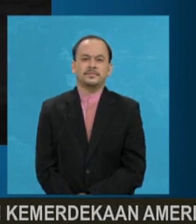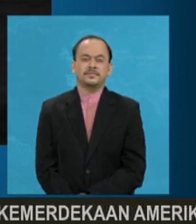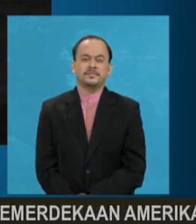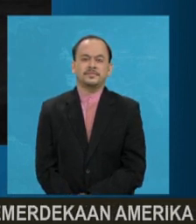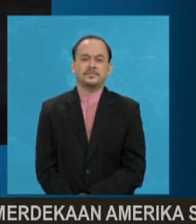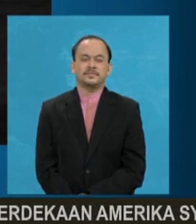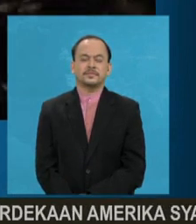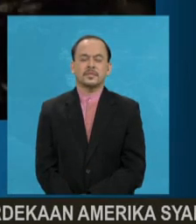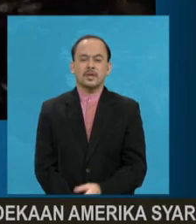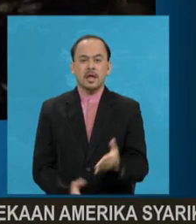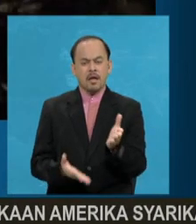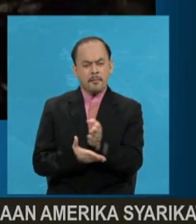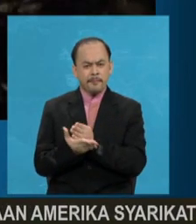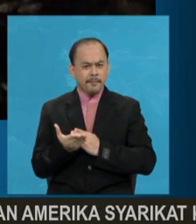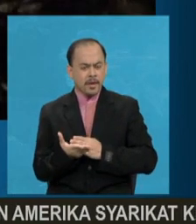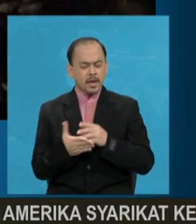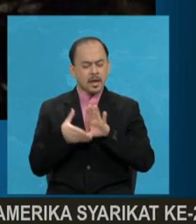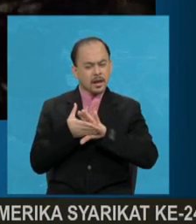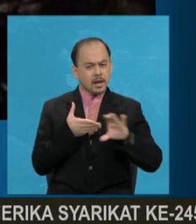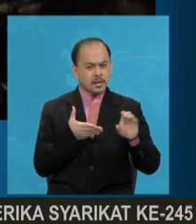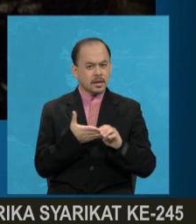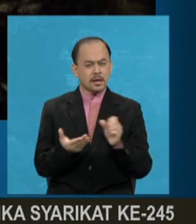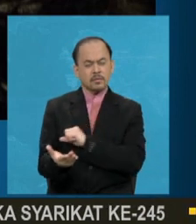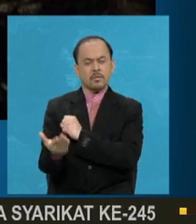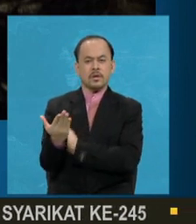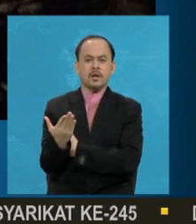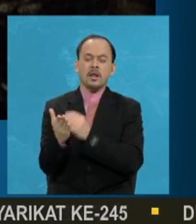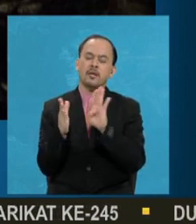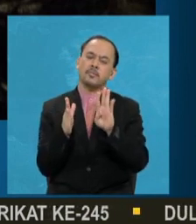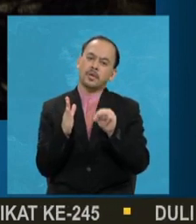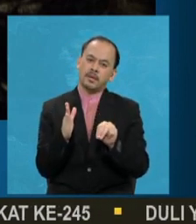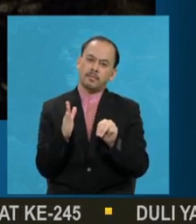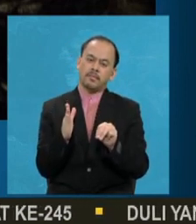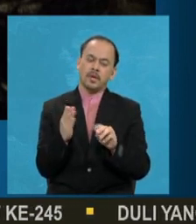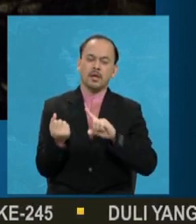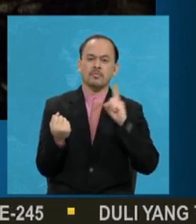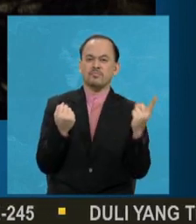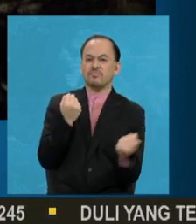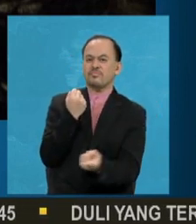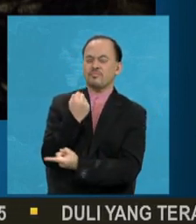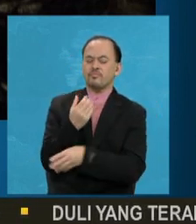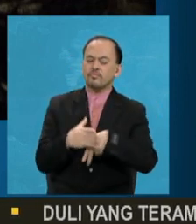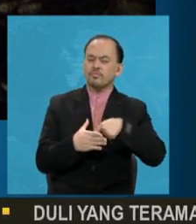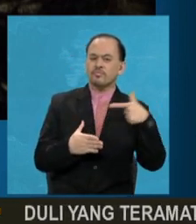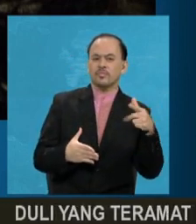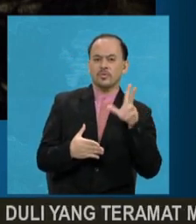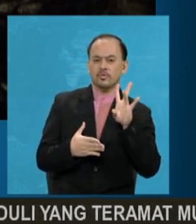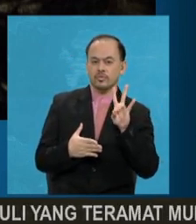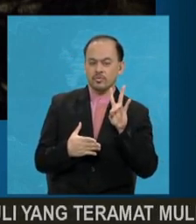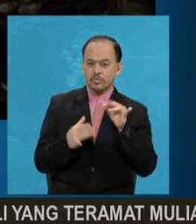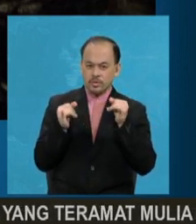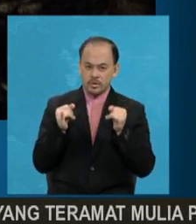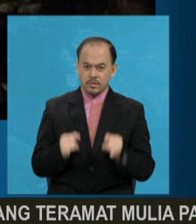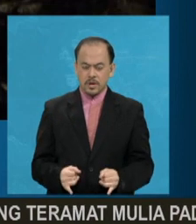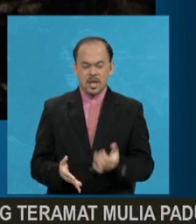di bagian present and dan pemerkosaan jabatan daerah Brunei dan bore juga telah mengeluarkan kompon ke atas tujuh orang individu di